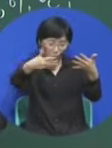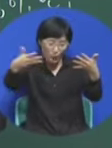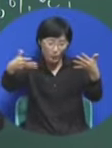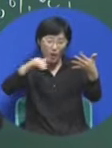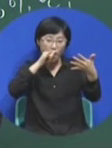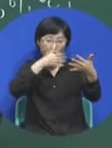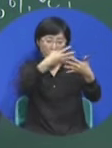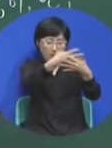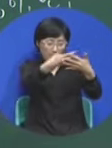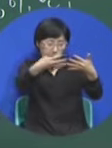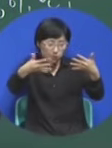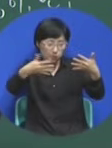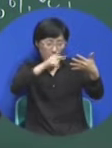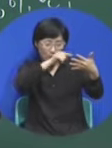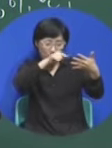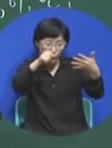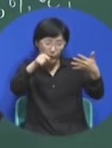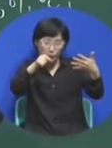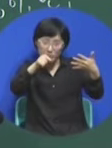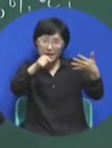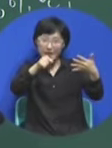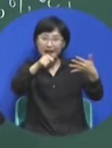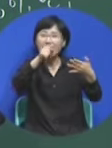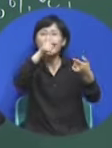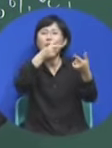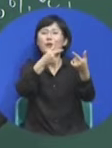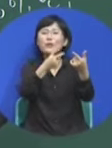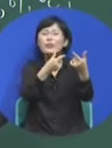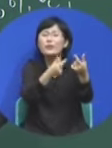가능하면 그 음 높이대로 찬양했으면 좋겠어요.